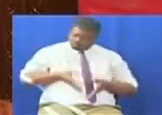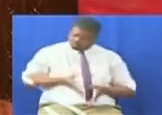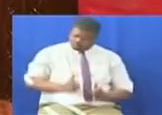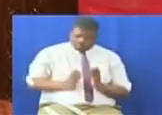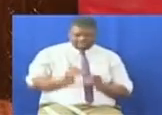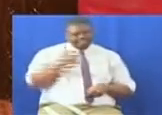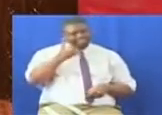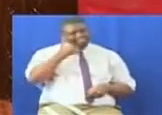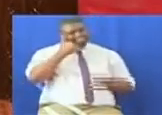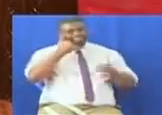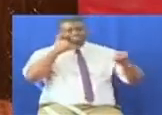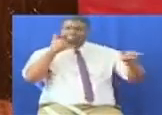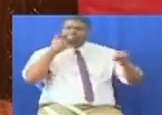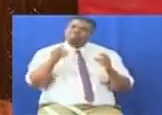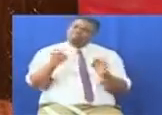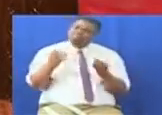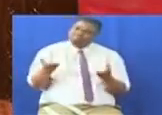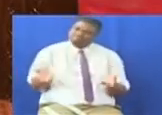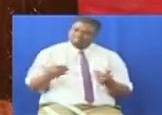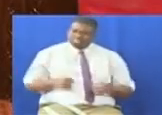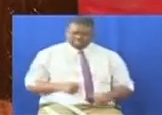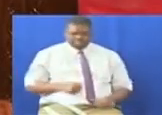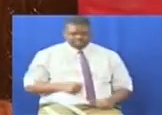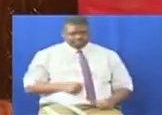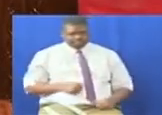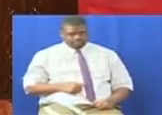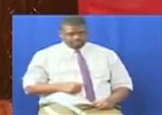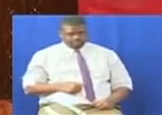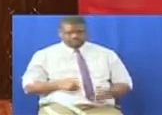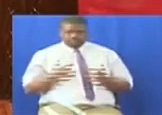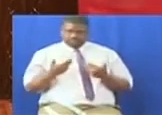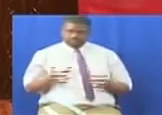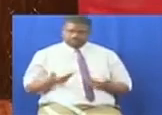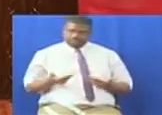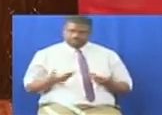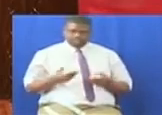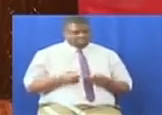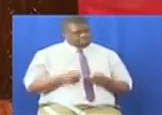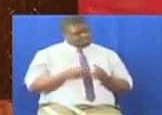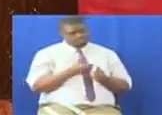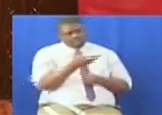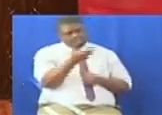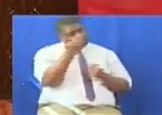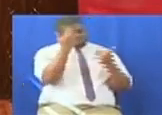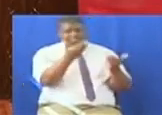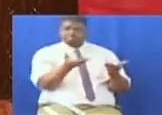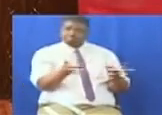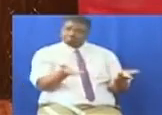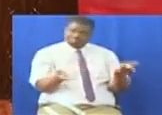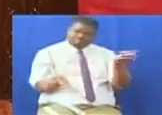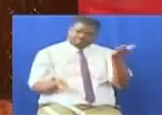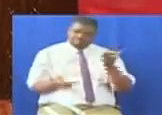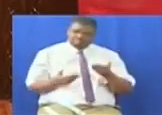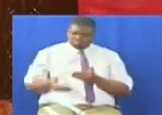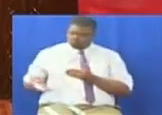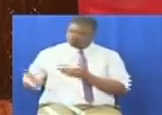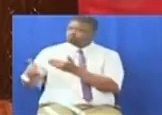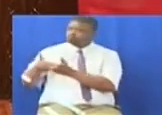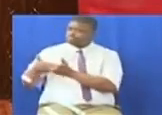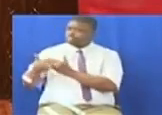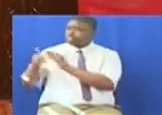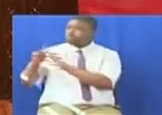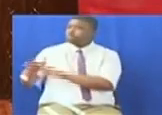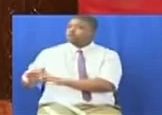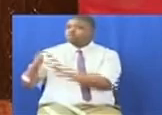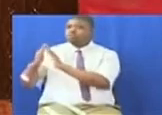inakuaje? Afu picha zinaonyesha sasa. Dodoma yote imejaa corona. Ni mambo ya kijinga kabisa haya. Unafungia watu alafu unatengeneza mpango